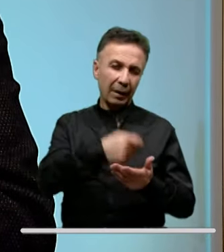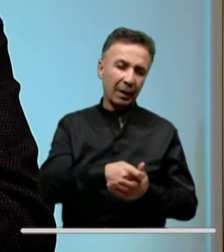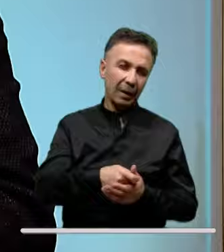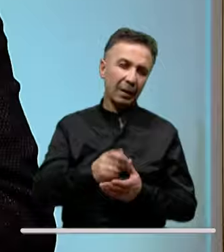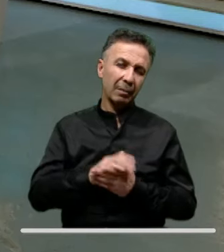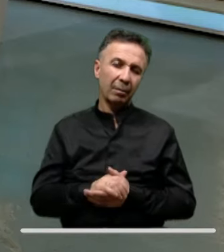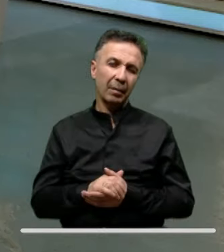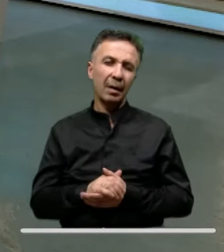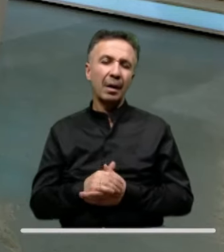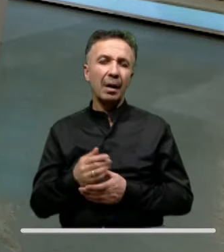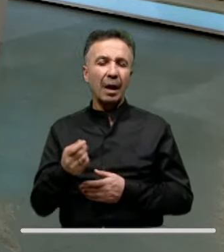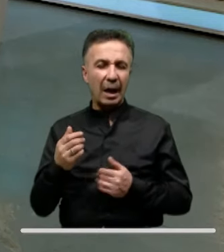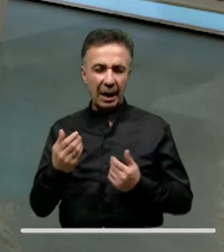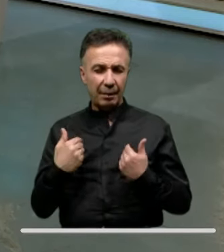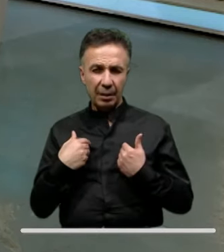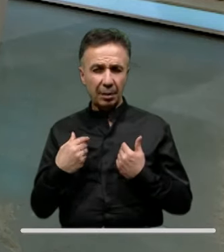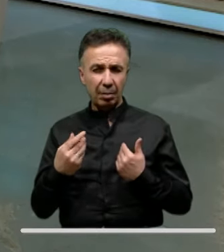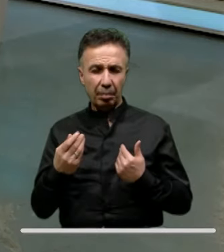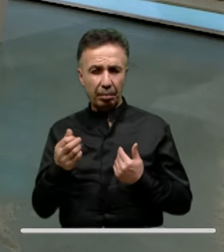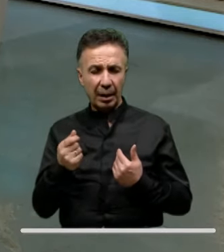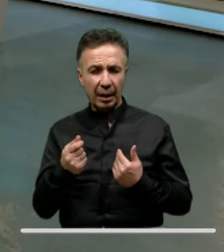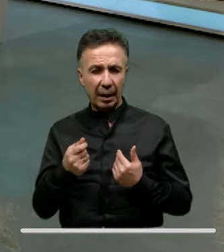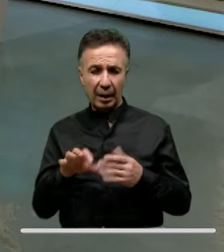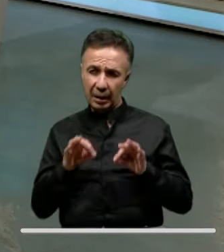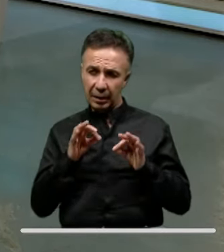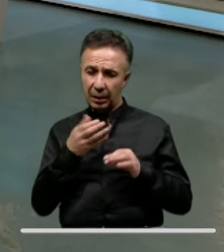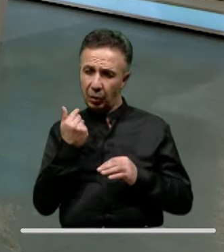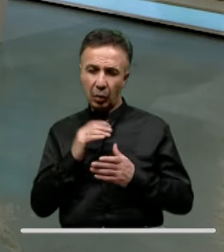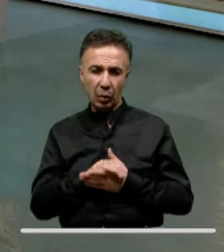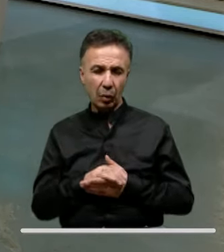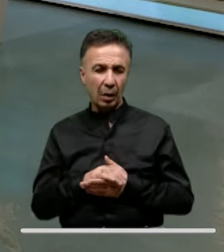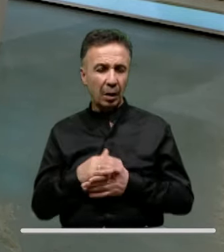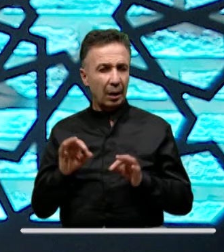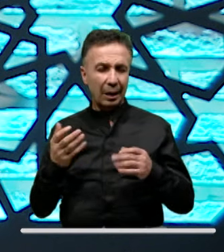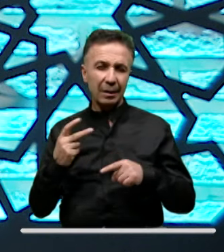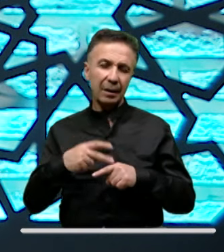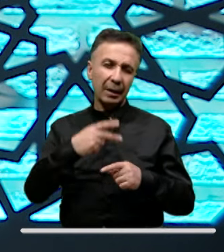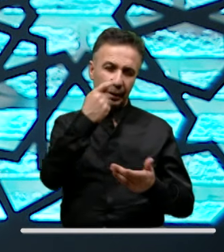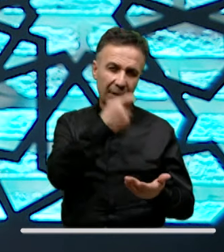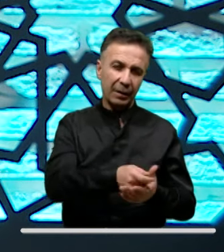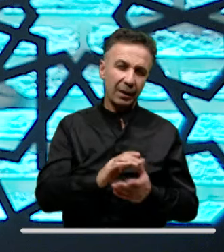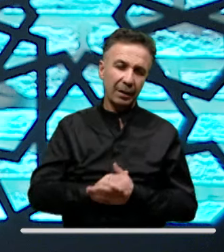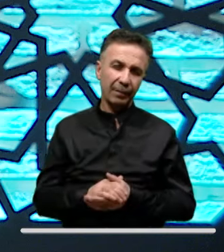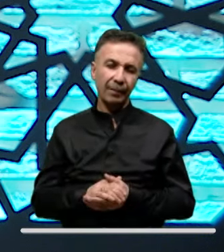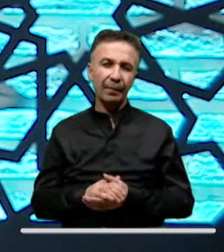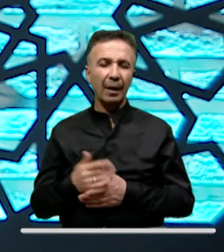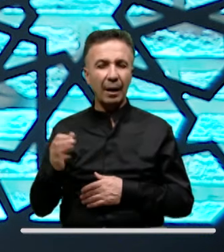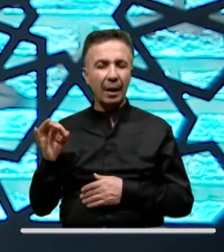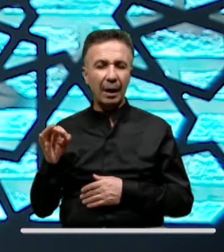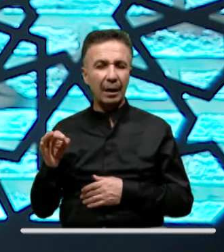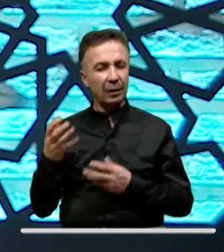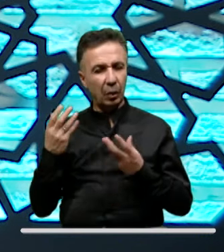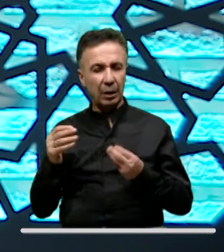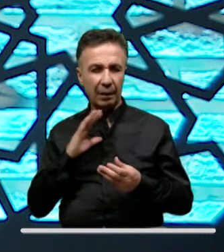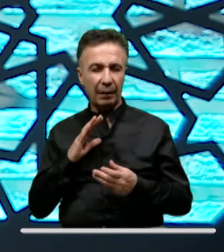mevcut bir para yok ise bu durumda ne olur? Yani para yok ama altın olarak mı var mesela? Altın